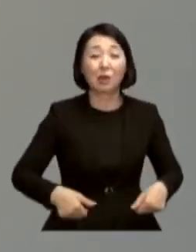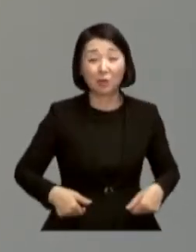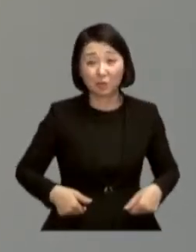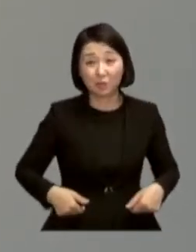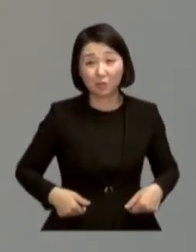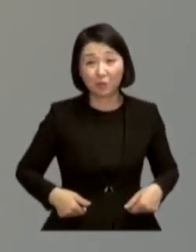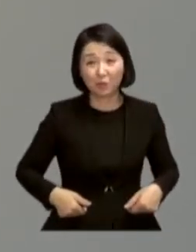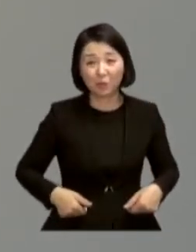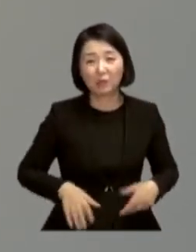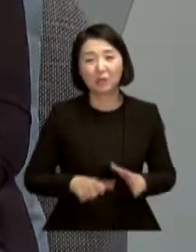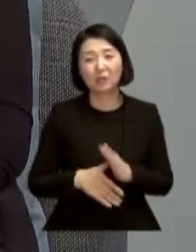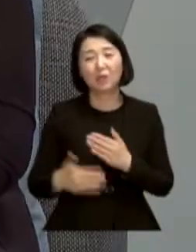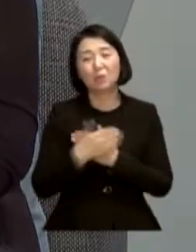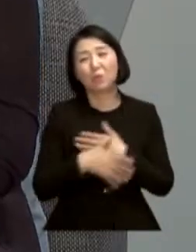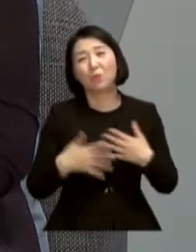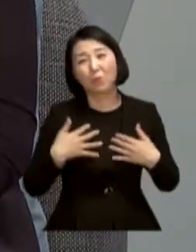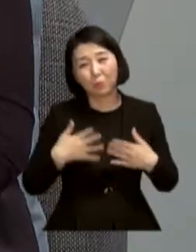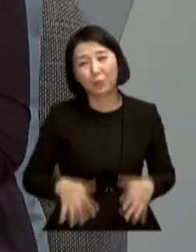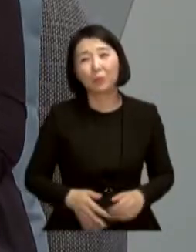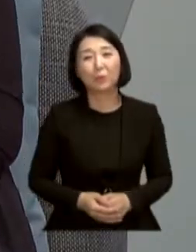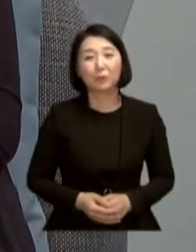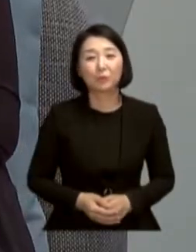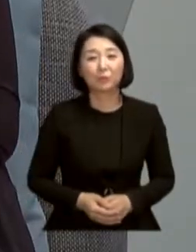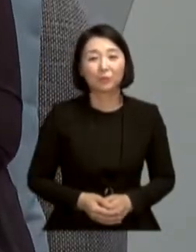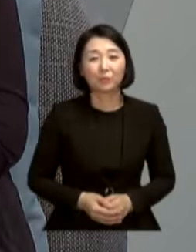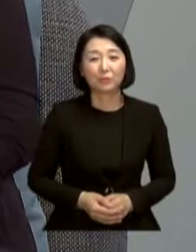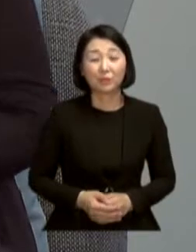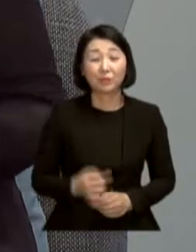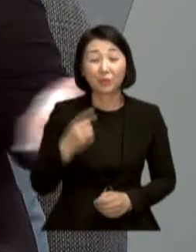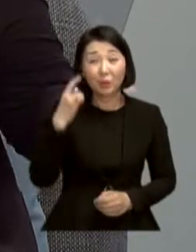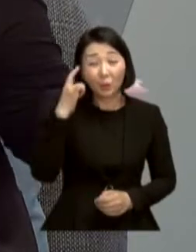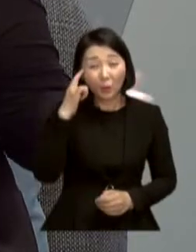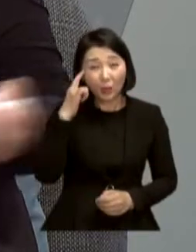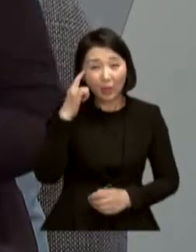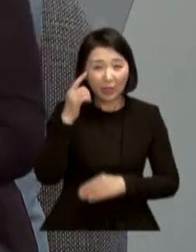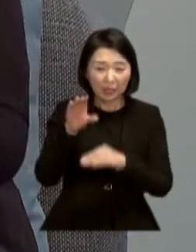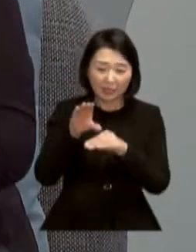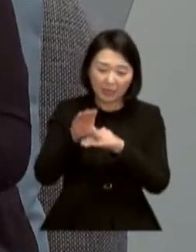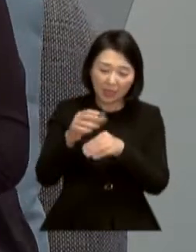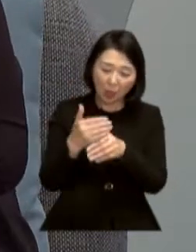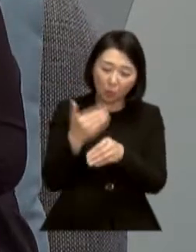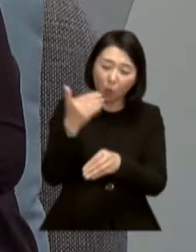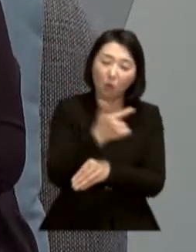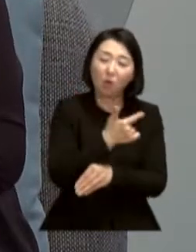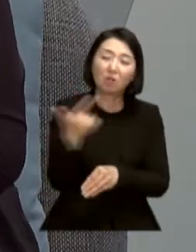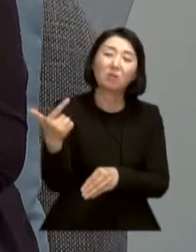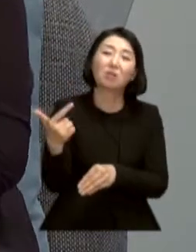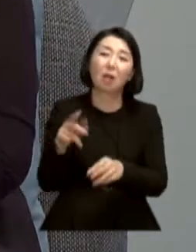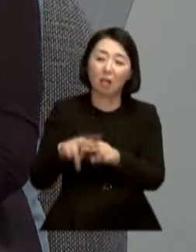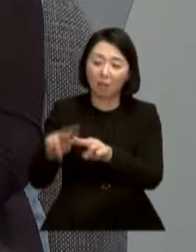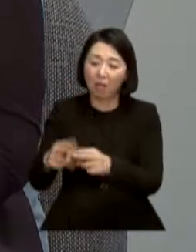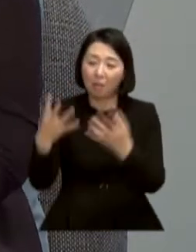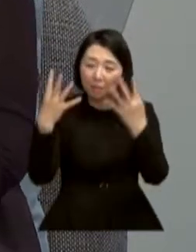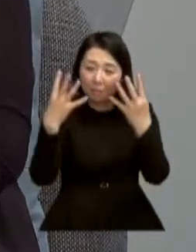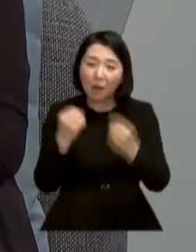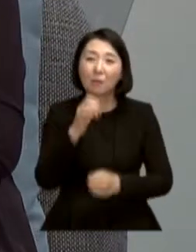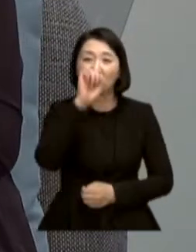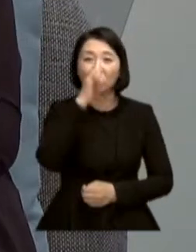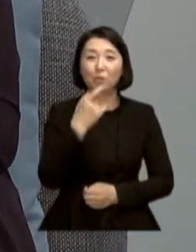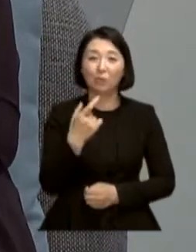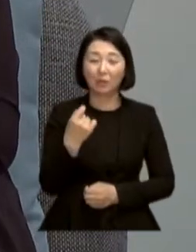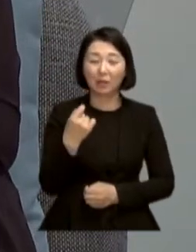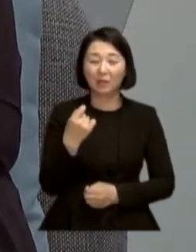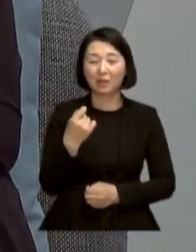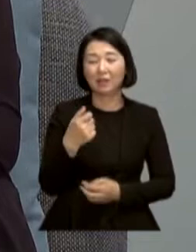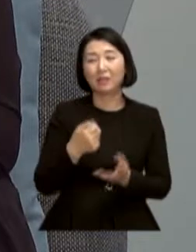실어오고 네. 실어다주고 하다 보니까 너무 피곤하기도 하고 좀 자리가 넉넉한 차가 있었으면 좋겠다 이런 마음이 들어서